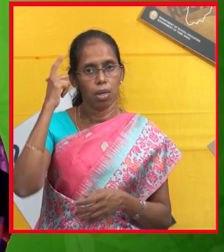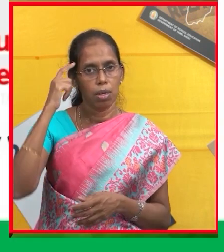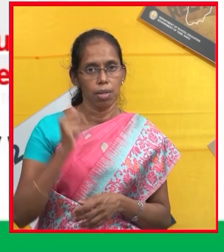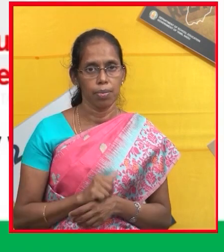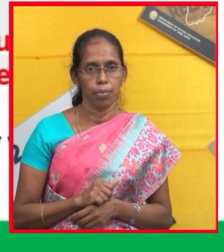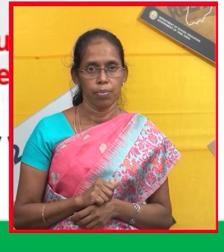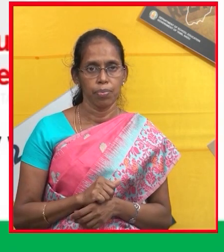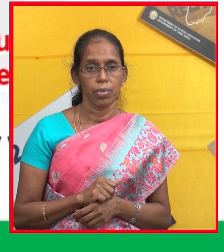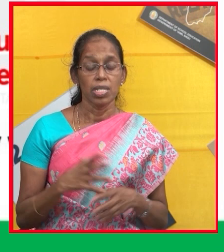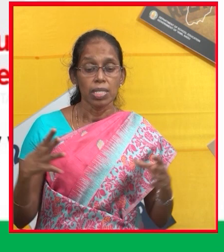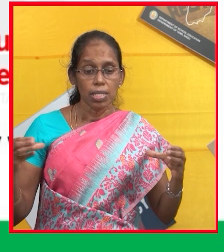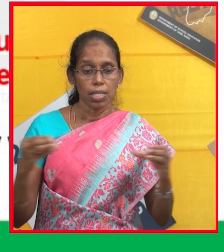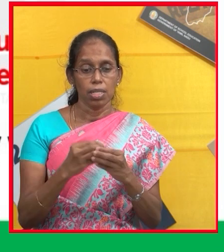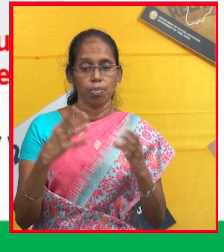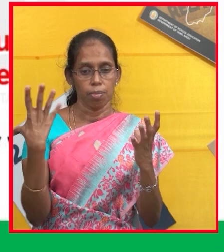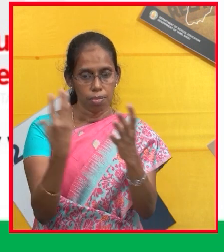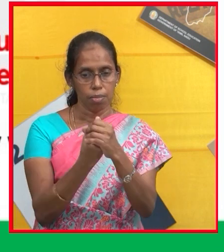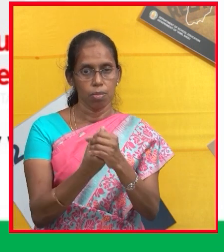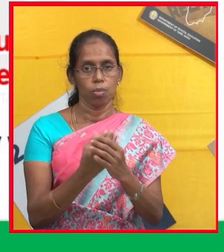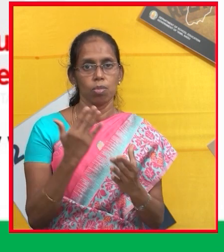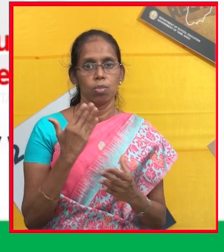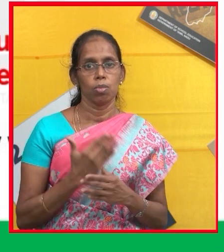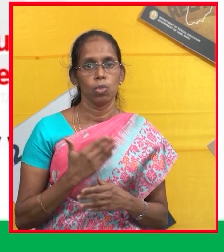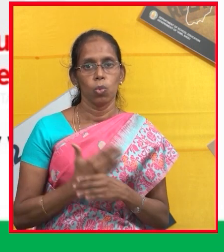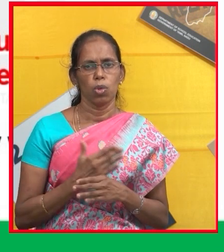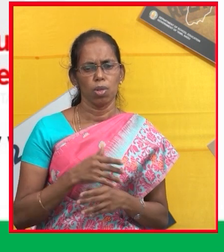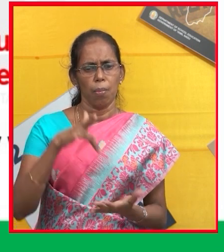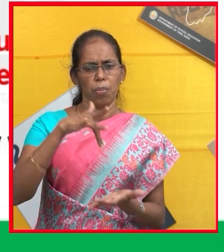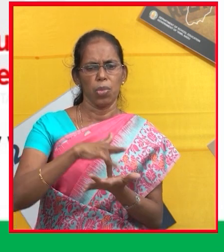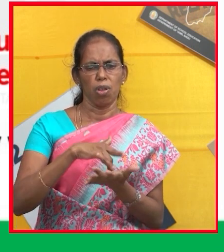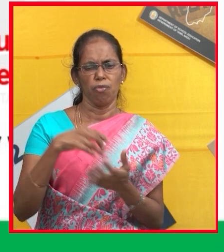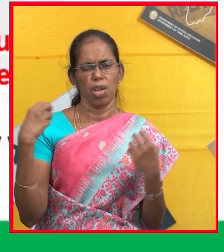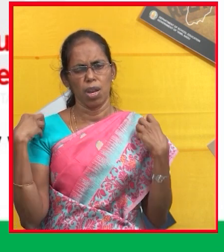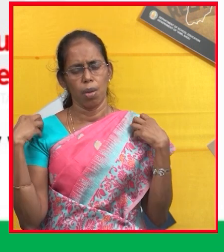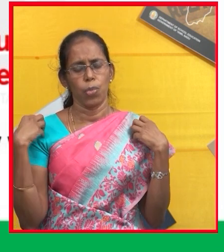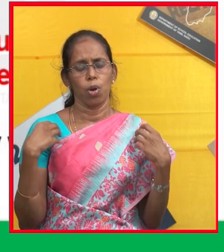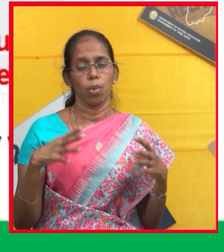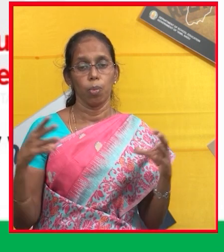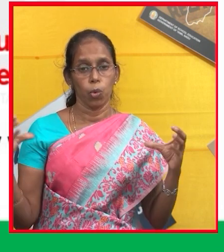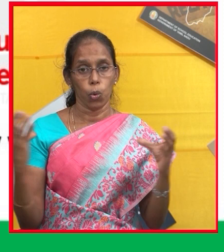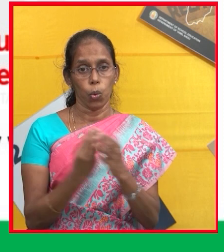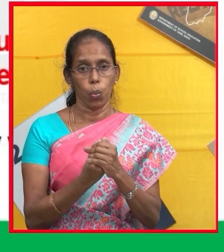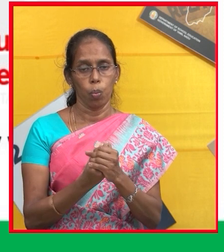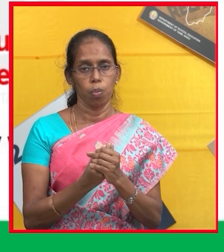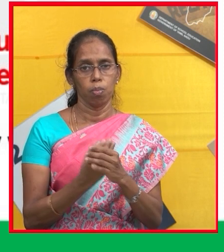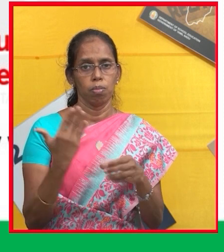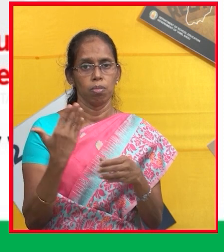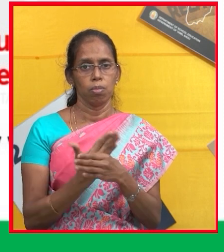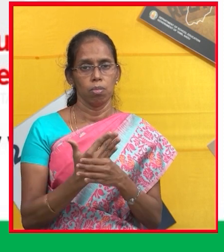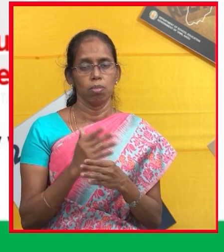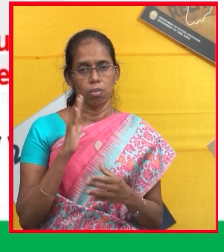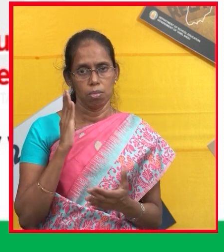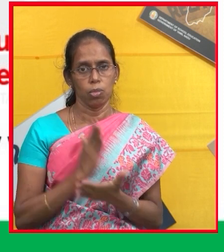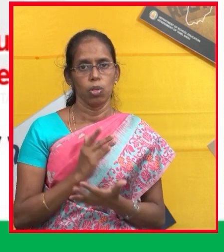அப்படின்னா, டீம் ஒர்க் இஸ் த மோஸ்ட் இம்பார்ட்டன்ட் திங் இன் த மிடில் ஆஃப் எனி கிரைசிஸ். டீம் ஒர்க் தான் முக்கியம் அப்படின்ற விஷயத்த நம்ம அவங்களோட